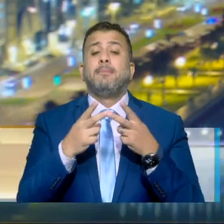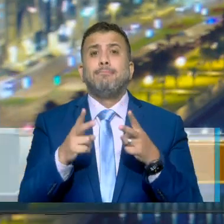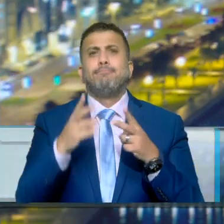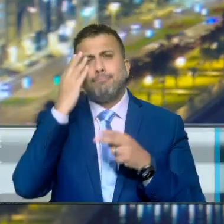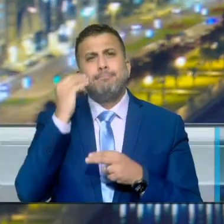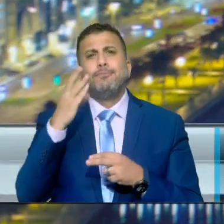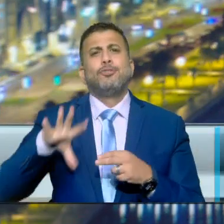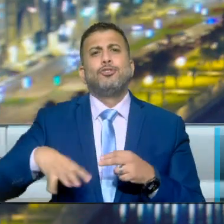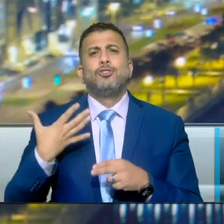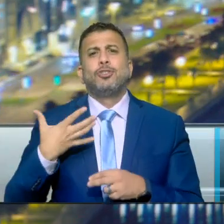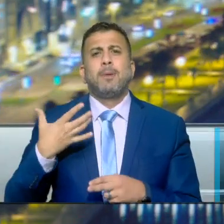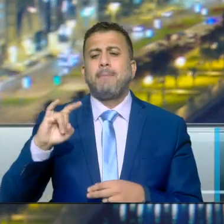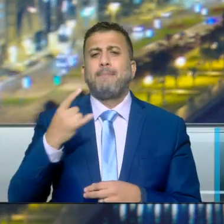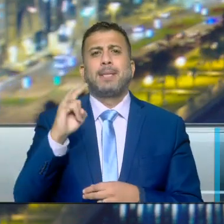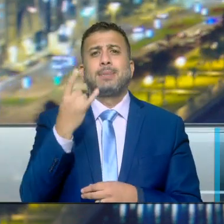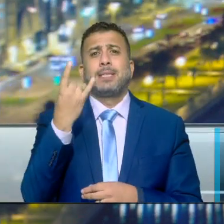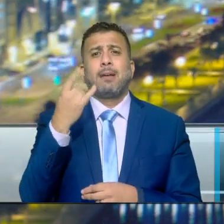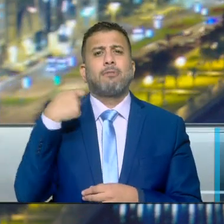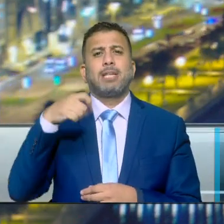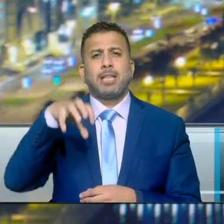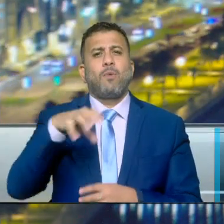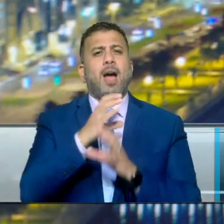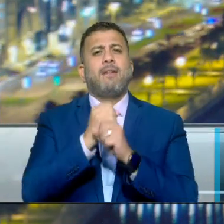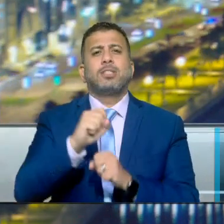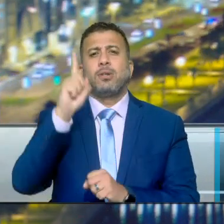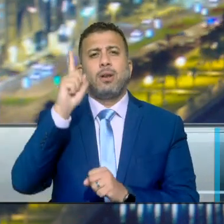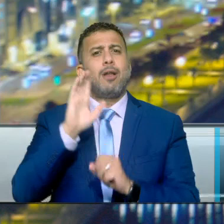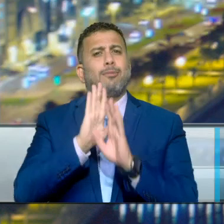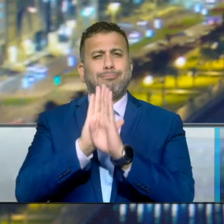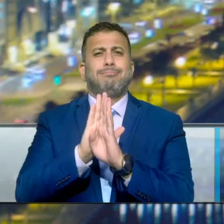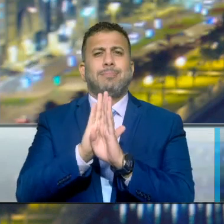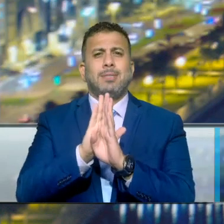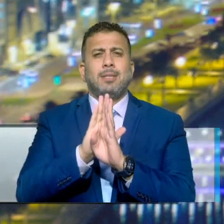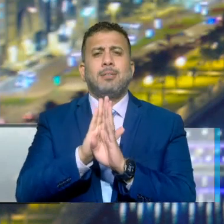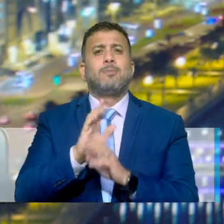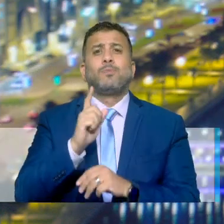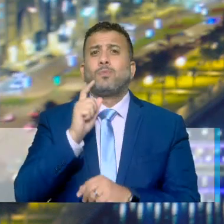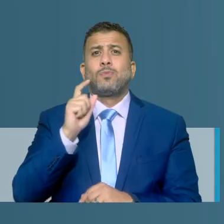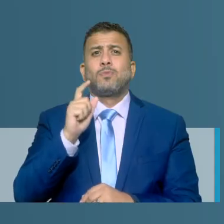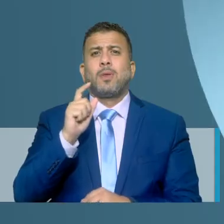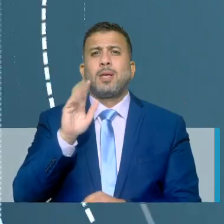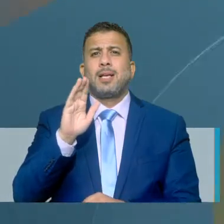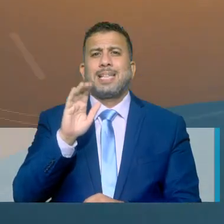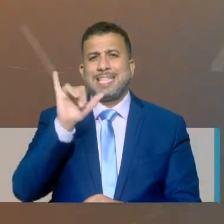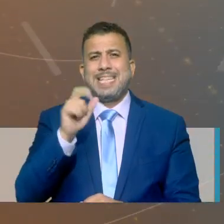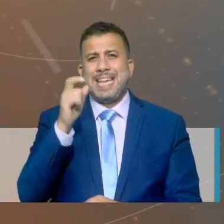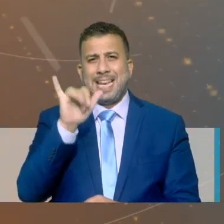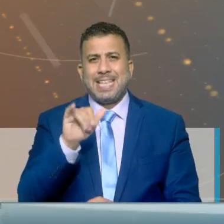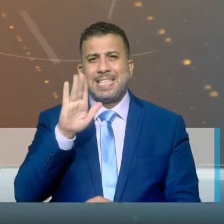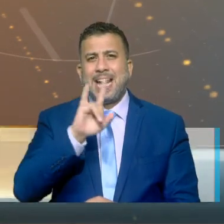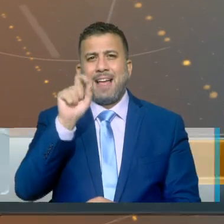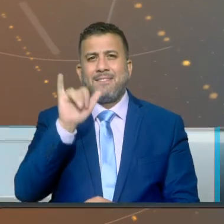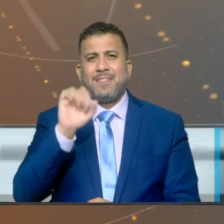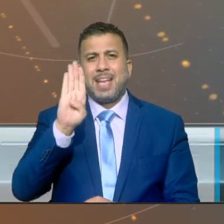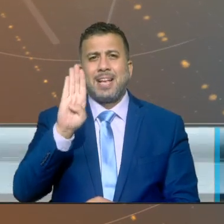منح صاحب السمو الشيخ محمد بن زيد الين هيان رئيس الدوله حفظه الله ورعا سعاده يري سلافيكس